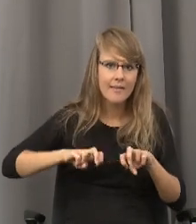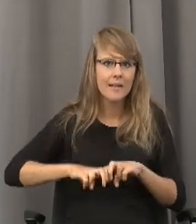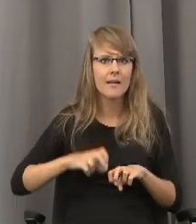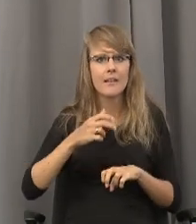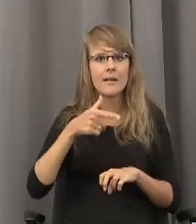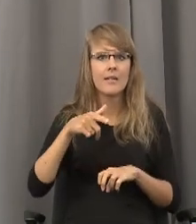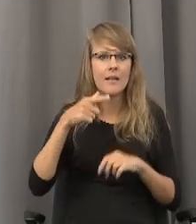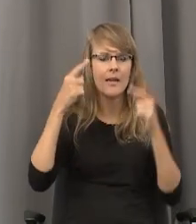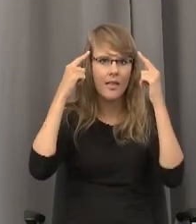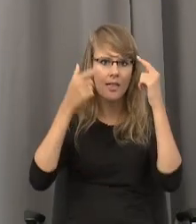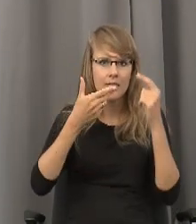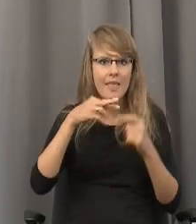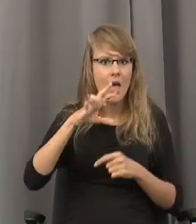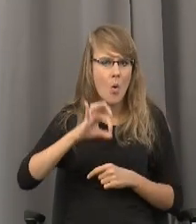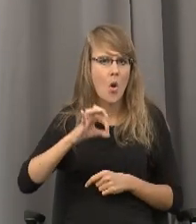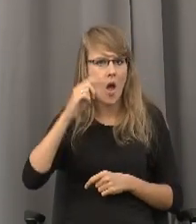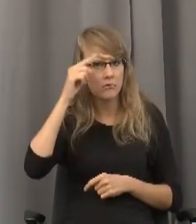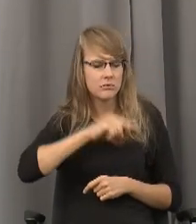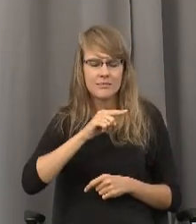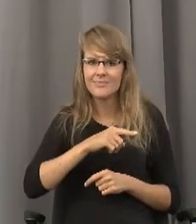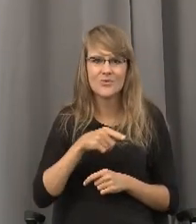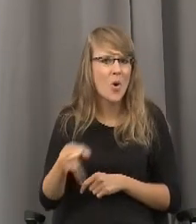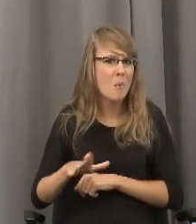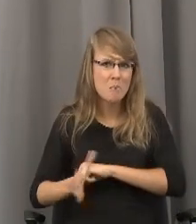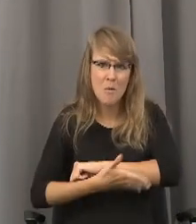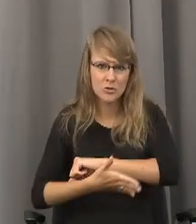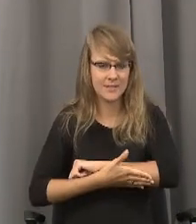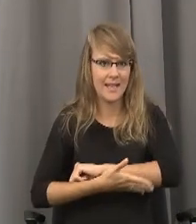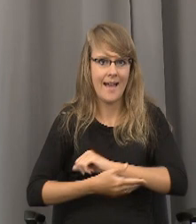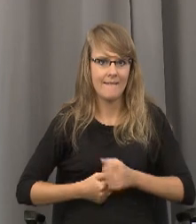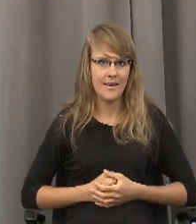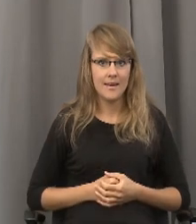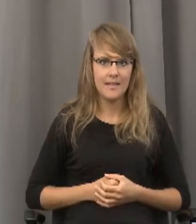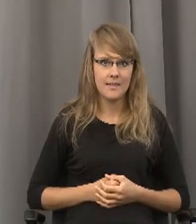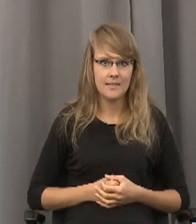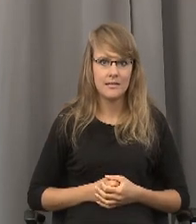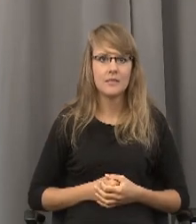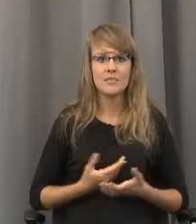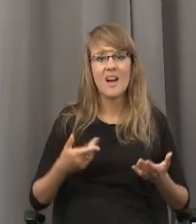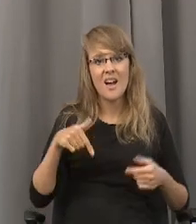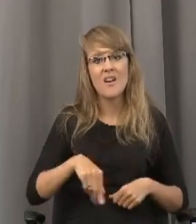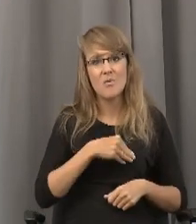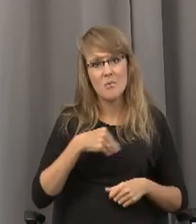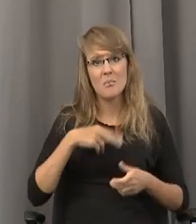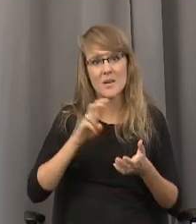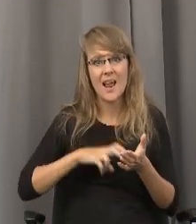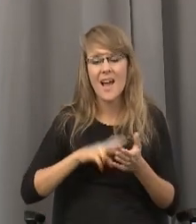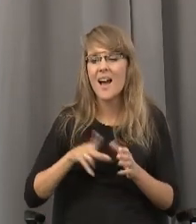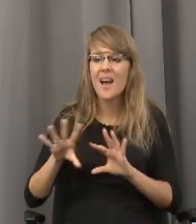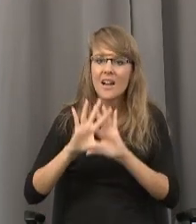badanie neurobazowe. To jest standard, to jest podstawa. To jest to, czego nam brakuje, czyli taki